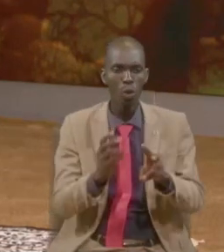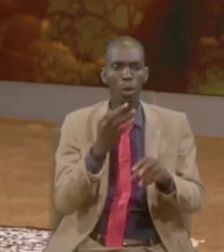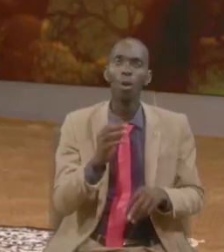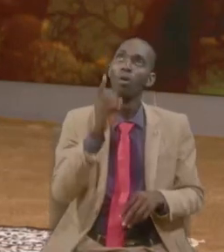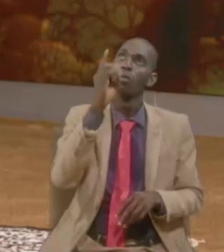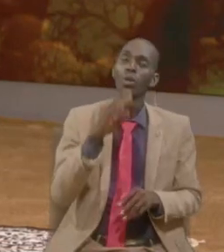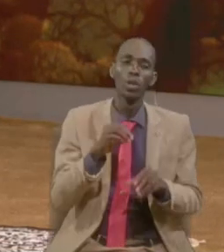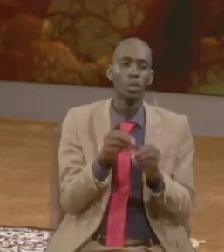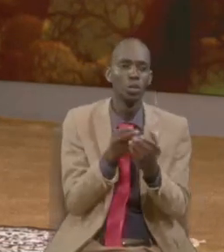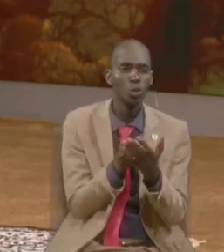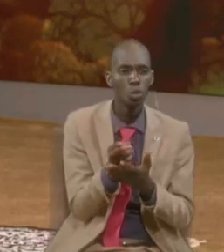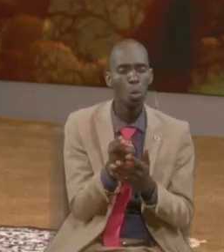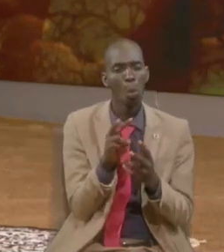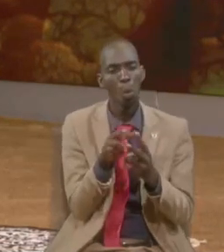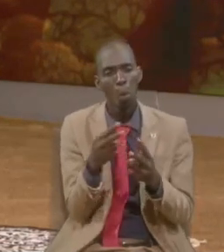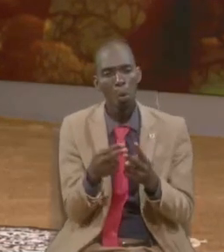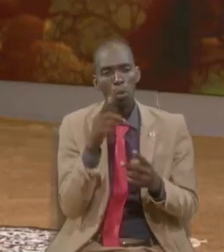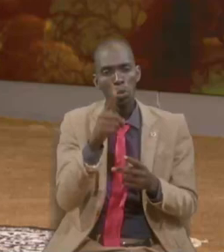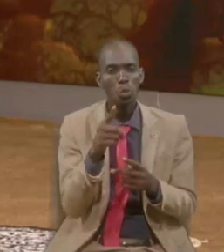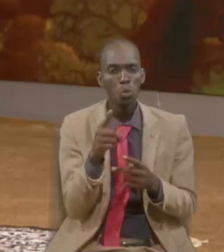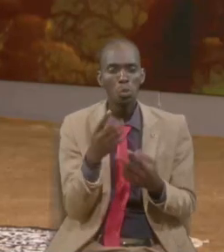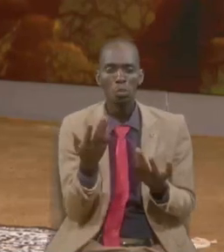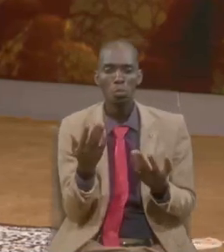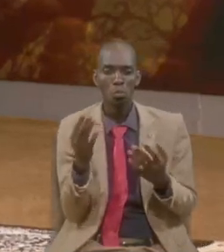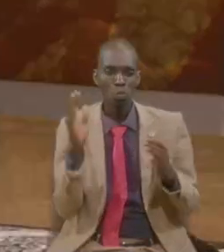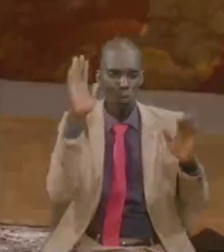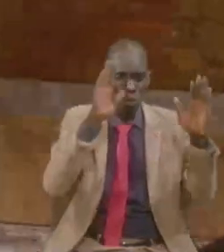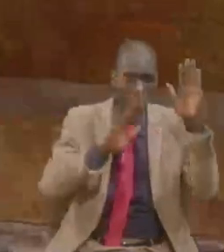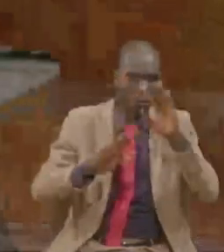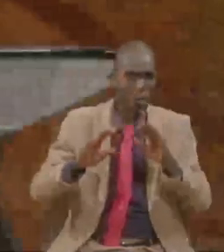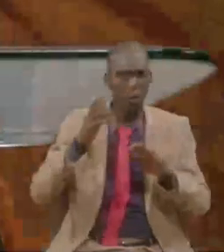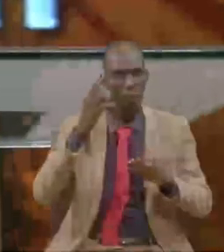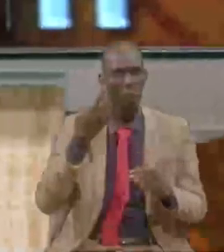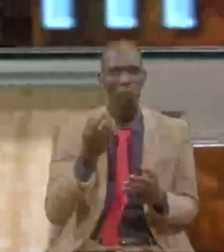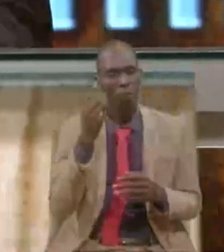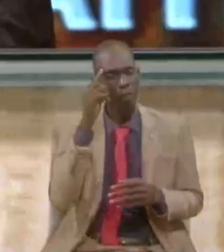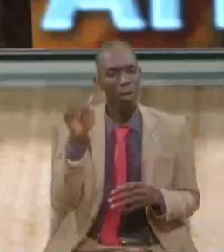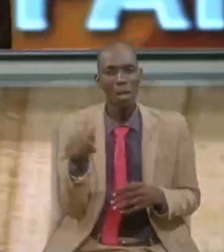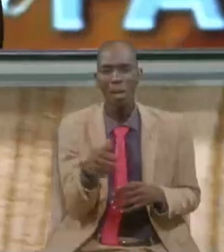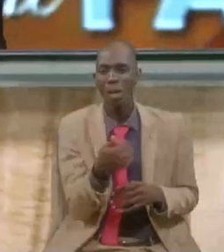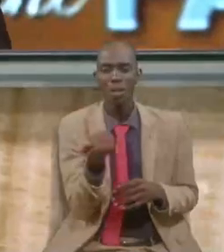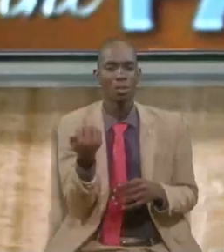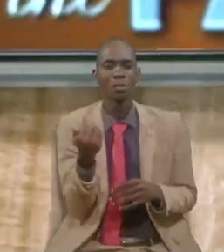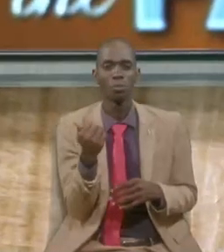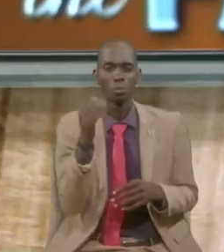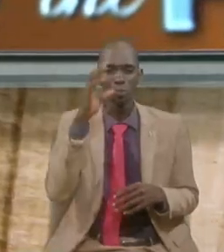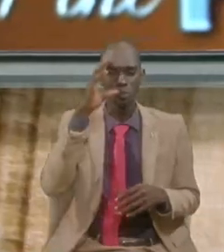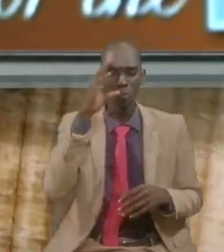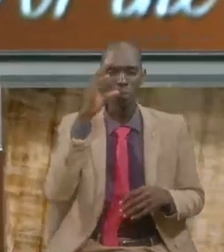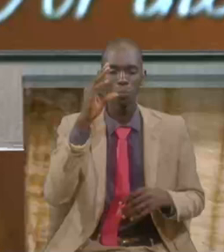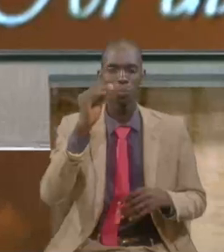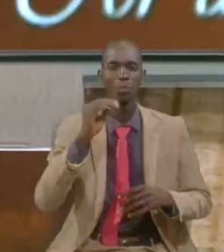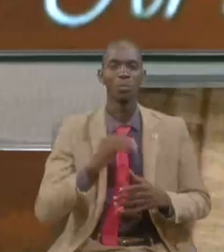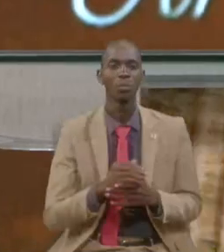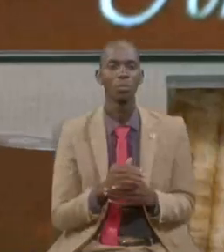selon la vérité, sans t'inquiéter de personne. » Sans t'inquiéter